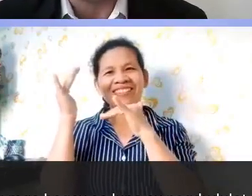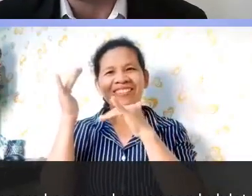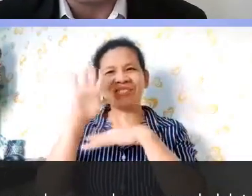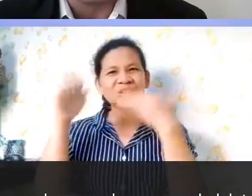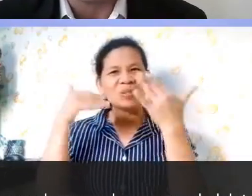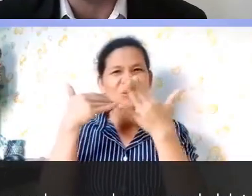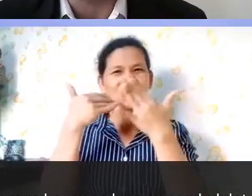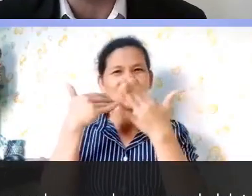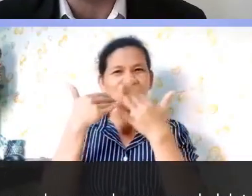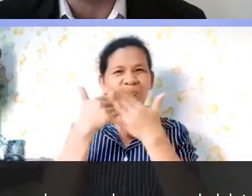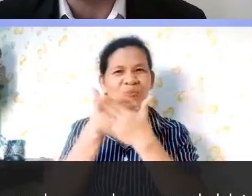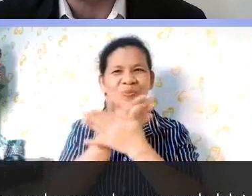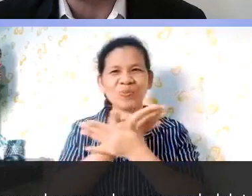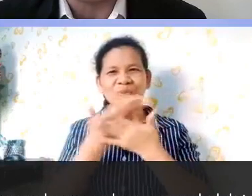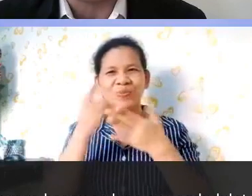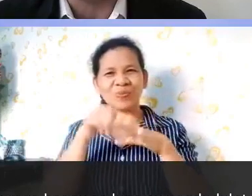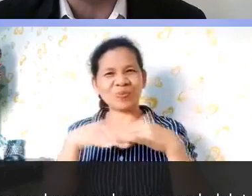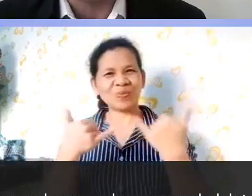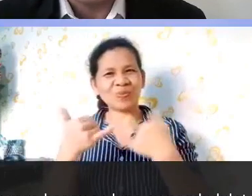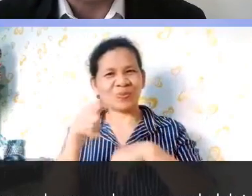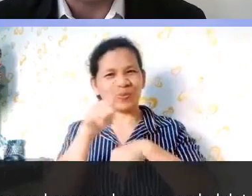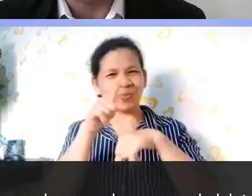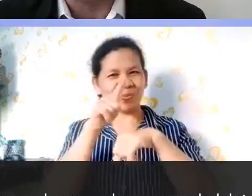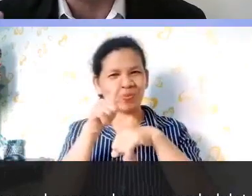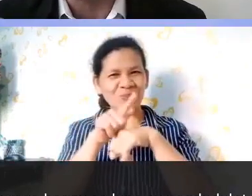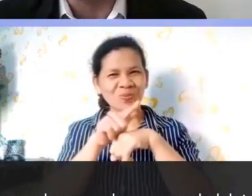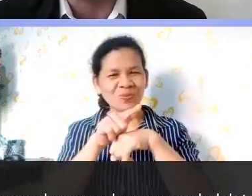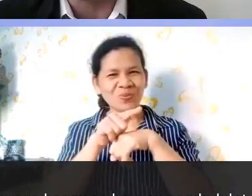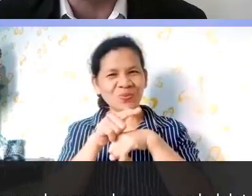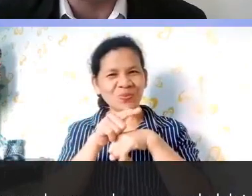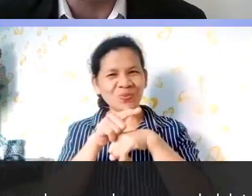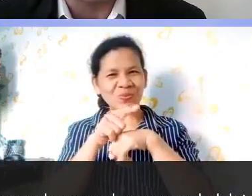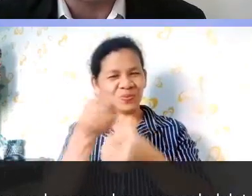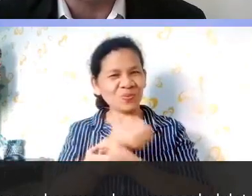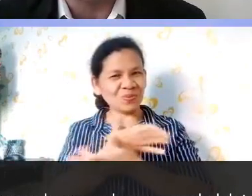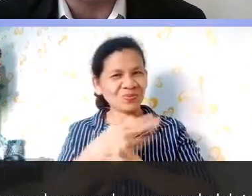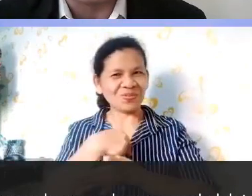Ang mabigay sa lupa ay